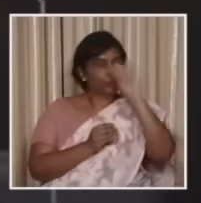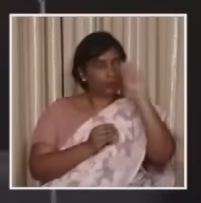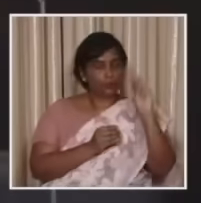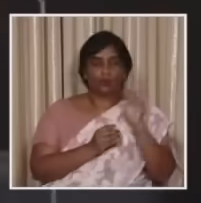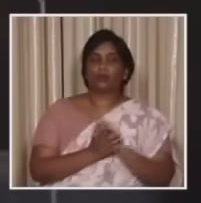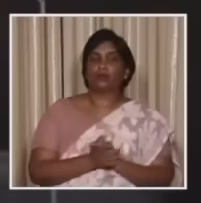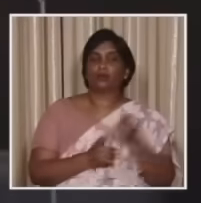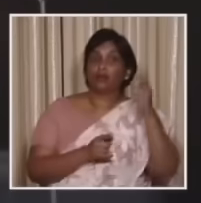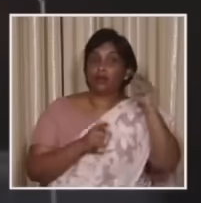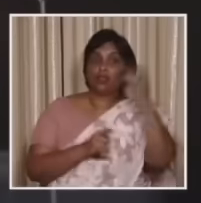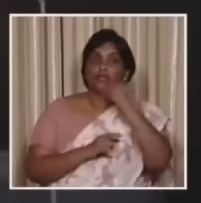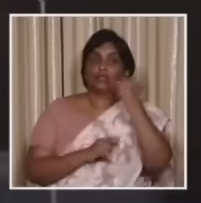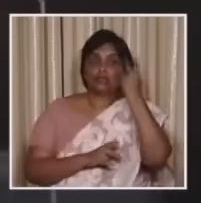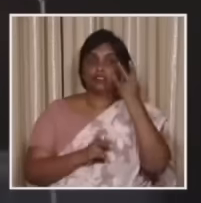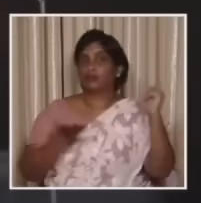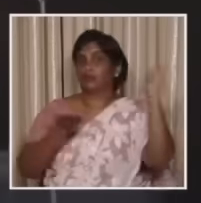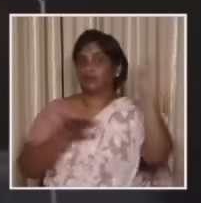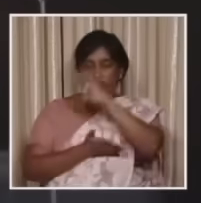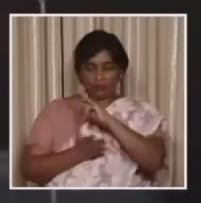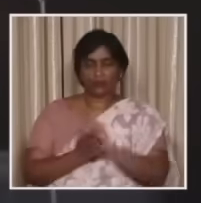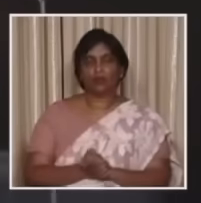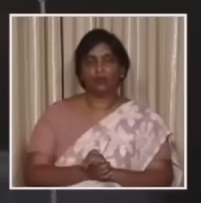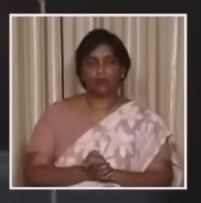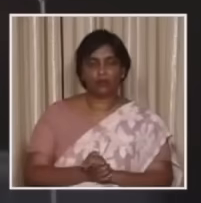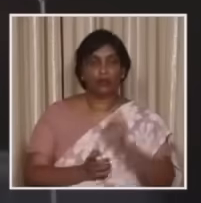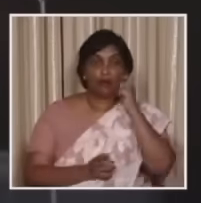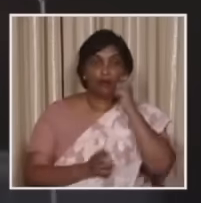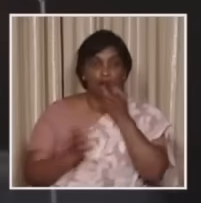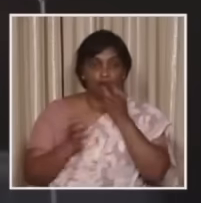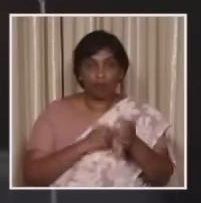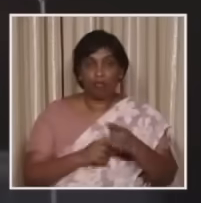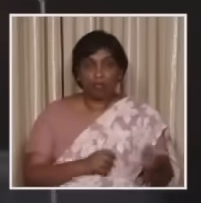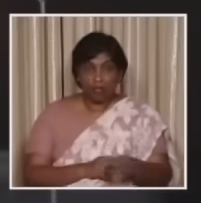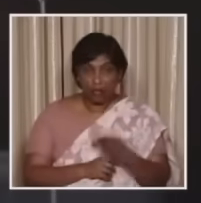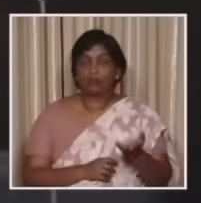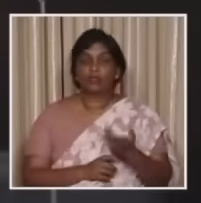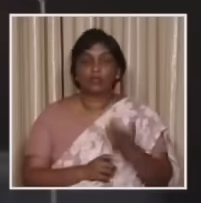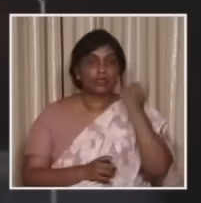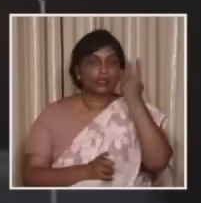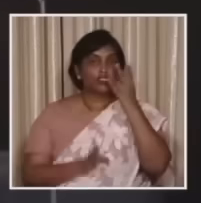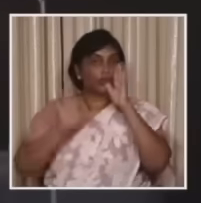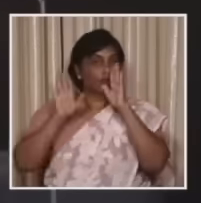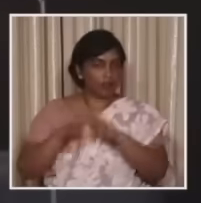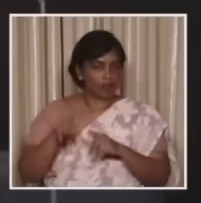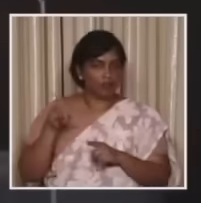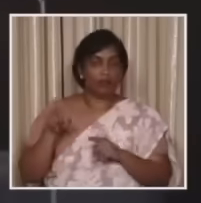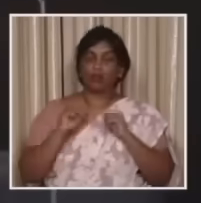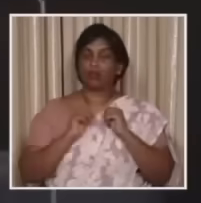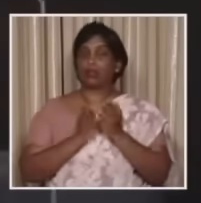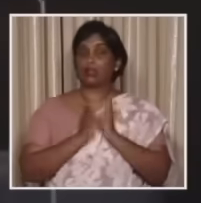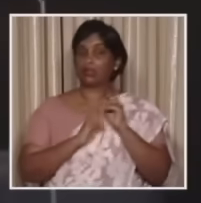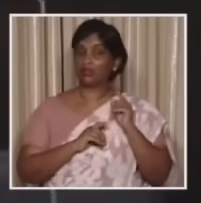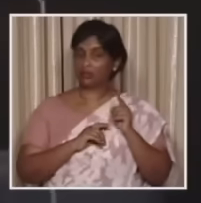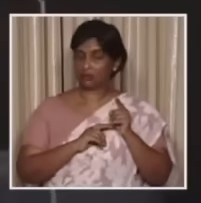ඉඳලා එතනින් සිංගප්පූරුවට පැනනා. ඒ ත්‍රස්තවාදී ප්‍රහාරය එන දවසේ සිංගප්පූරුවේ හිටියා. මොකද